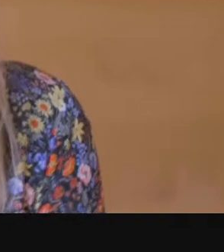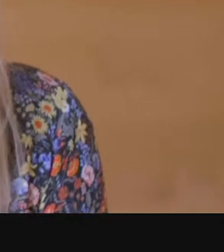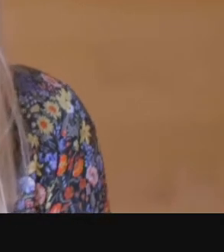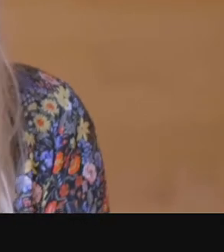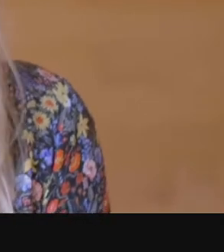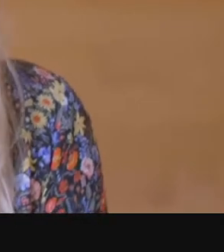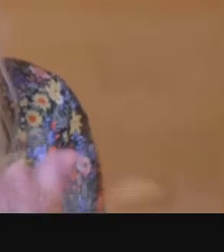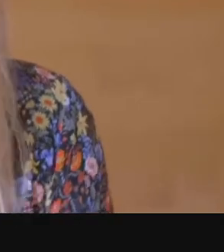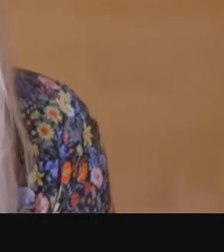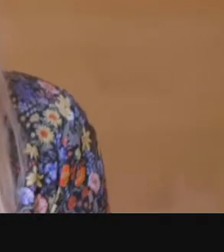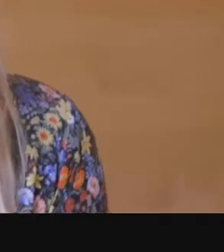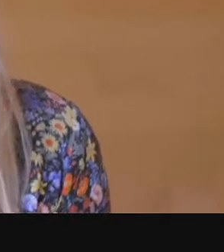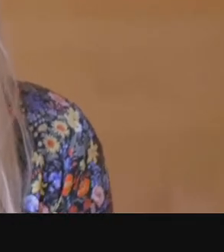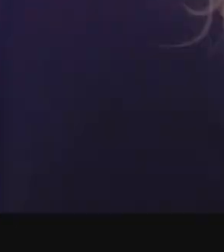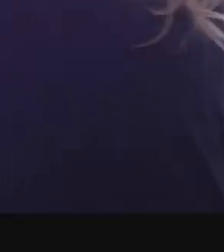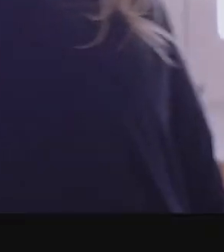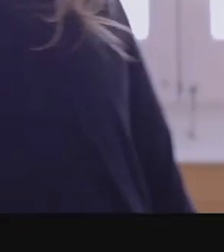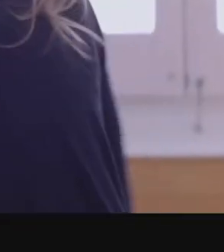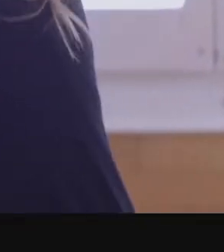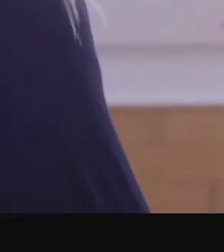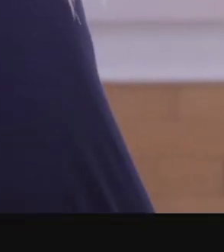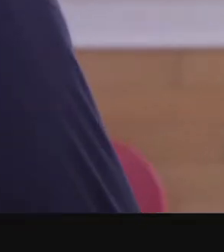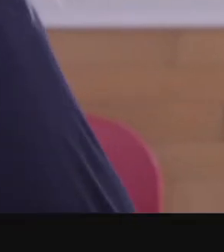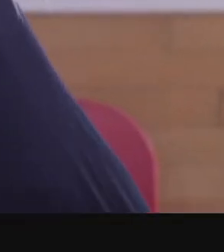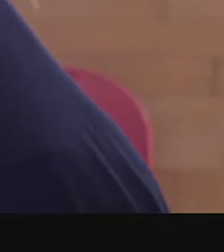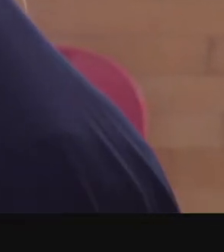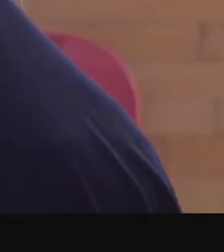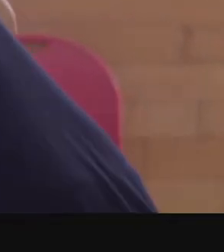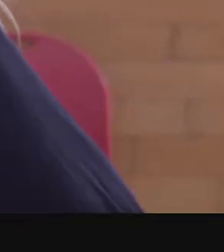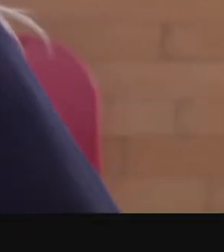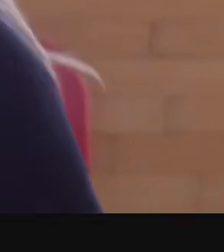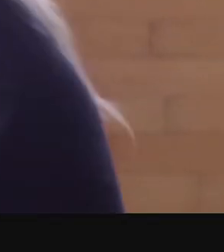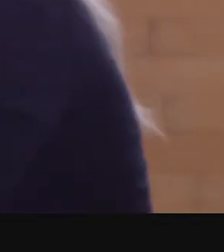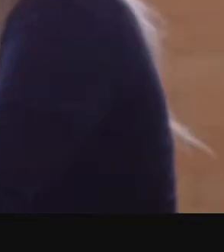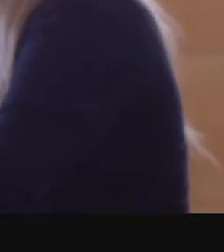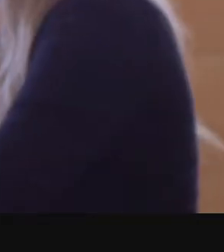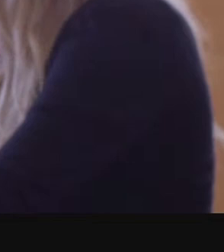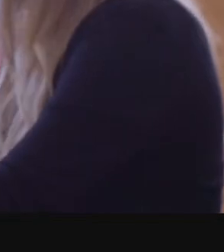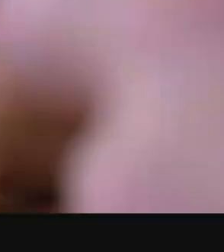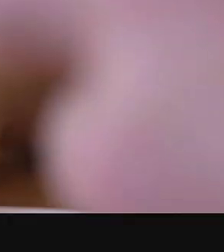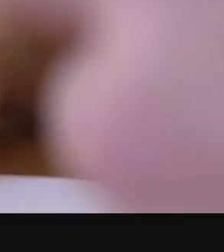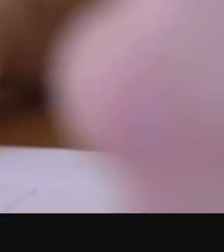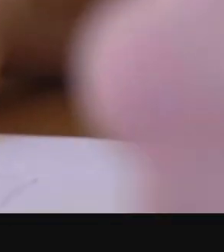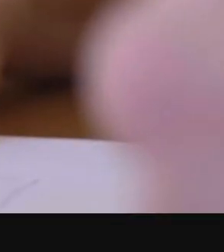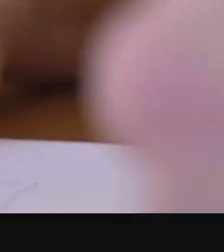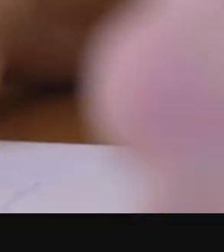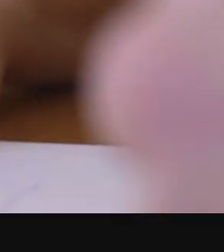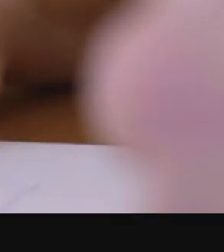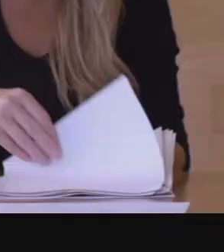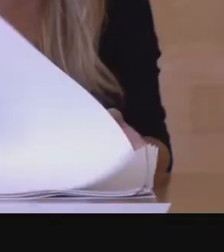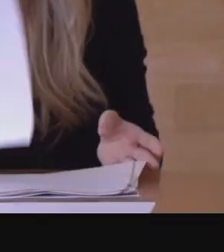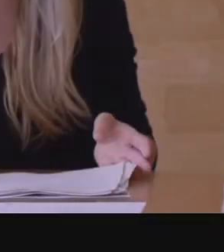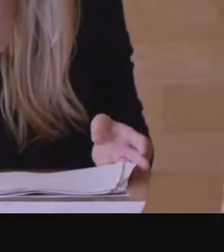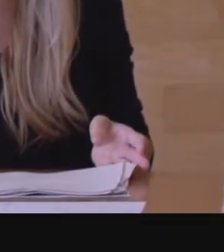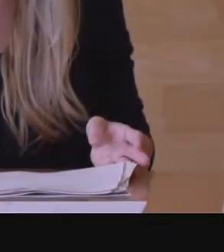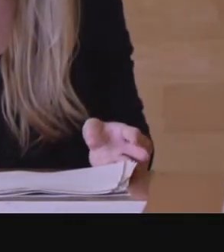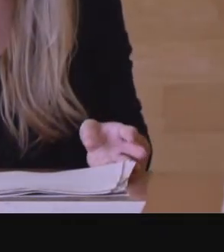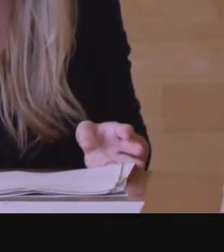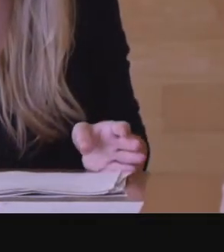puc evitar i no vull evitar-ho. I soc obsessivament treballadora, que